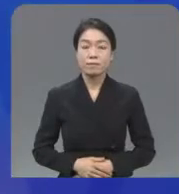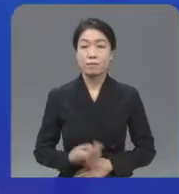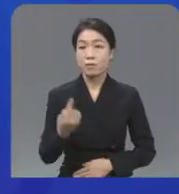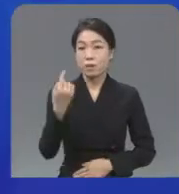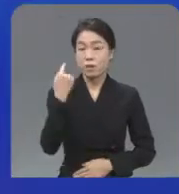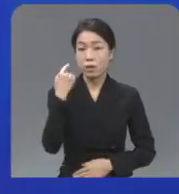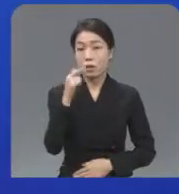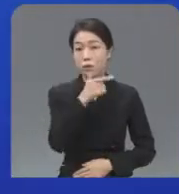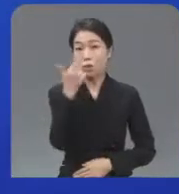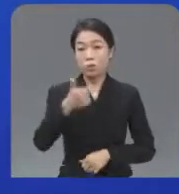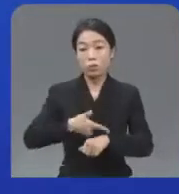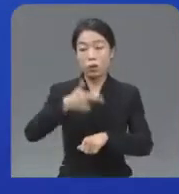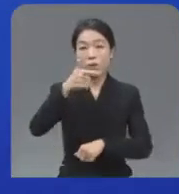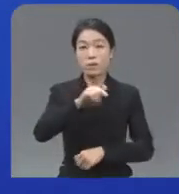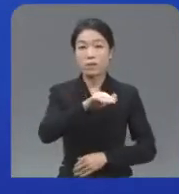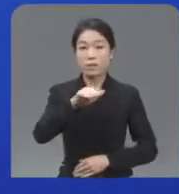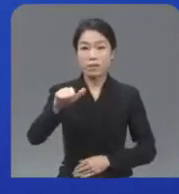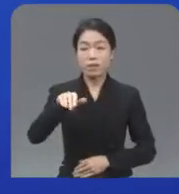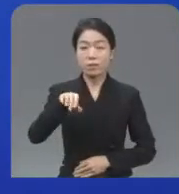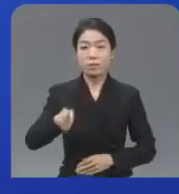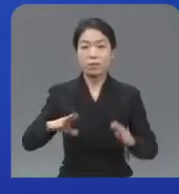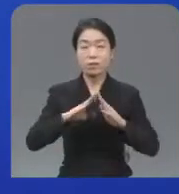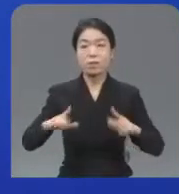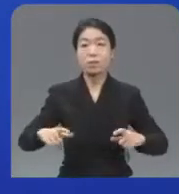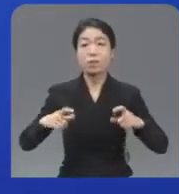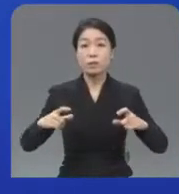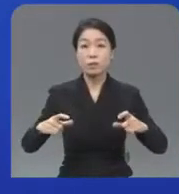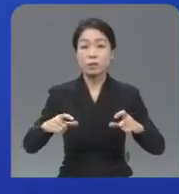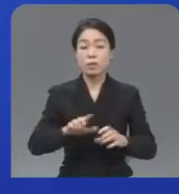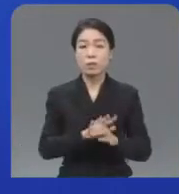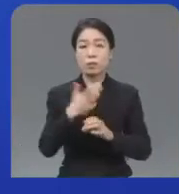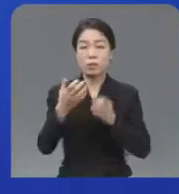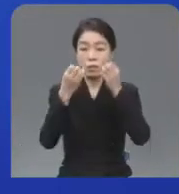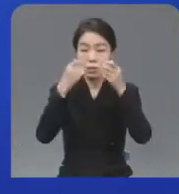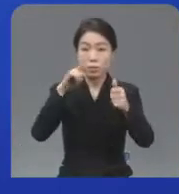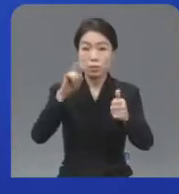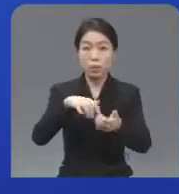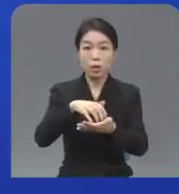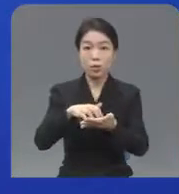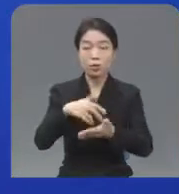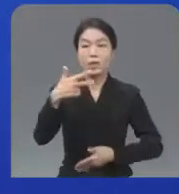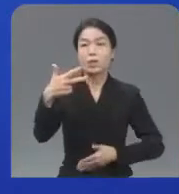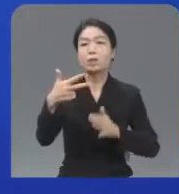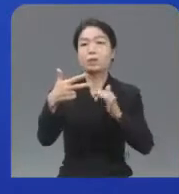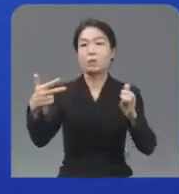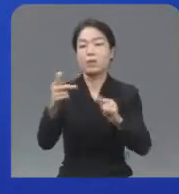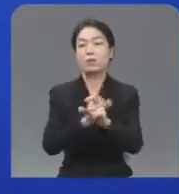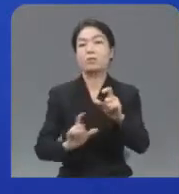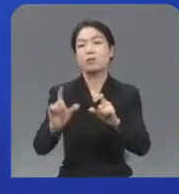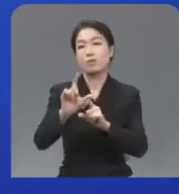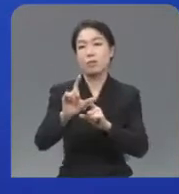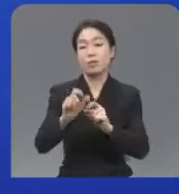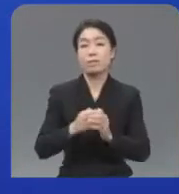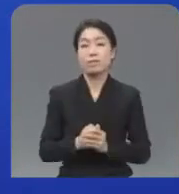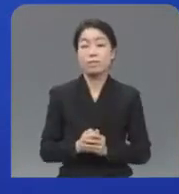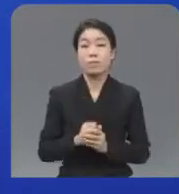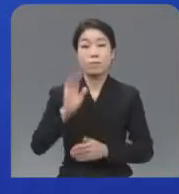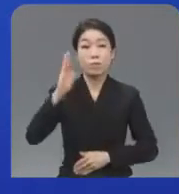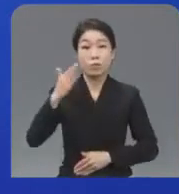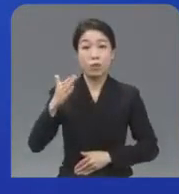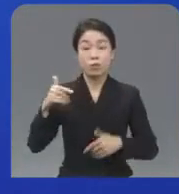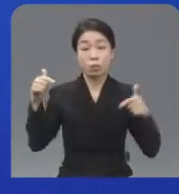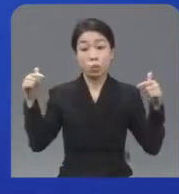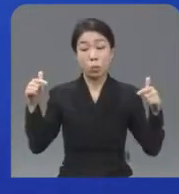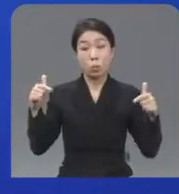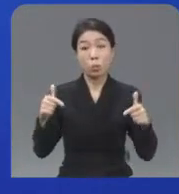어제 오후 6시를 기준으로 광주와 전남 지역에서는 코로나19 신규 확진자가 7명 나왔습니다. 최근